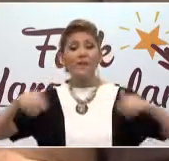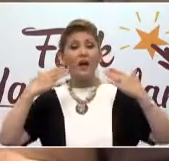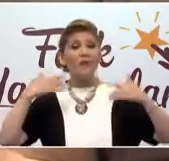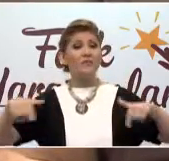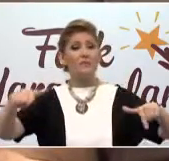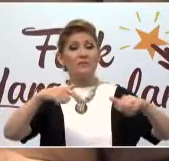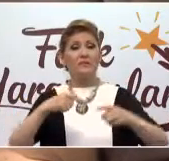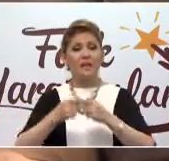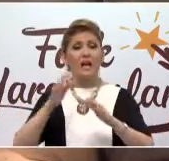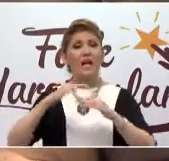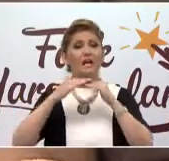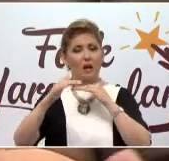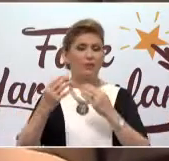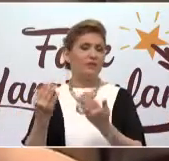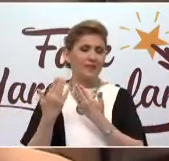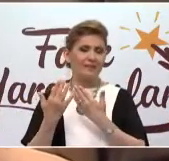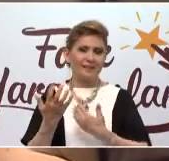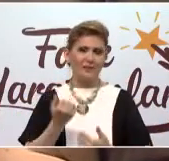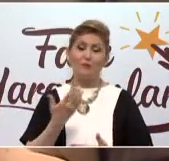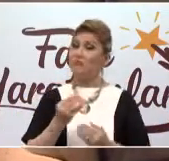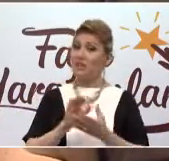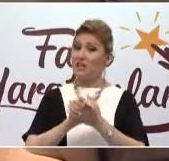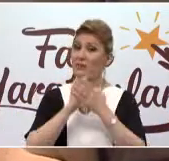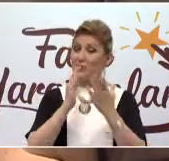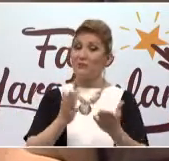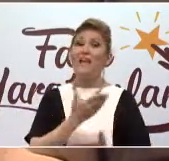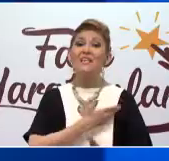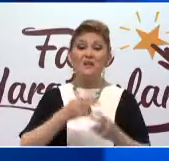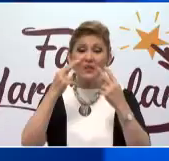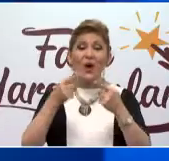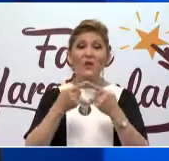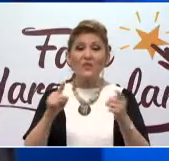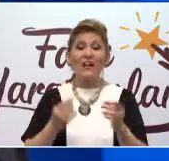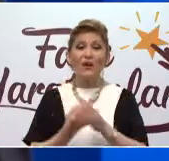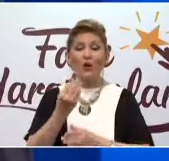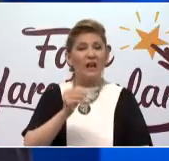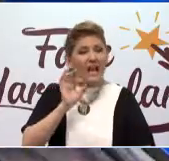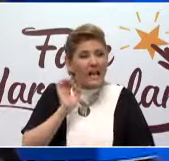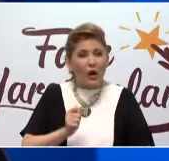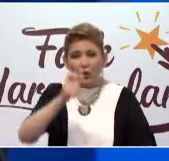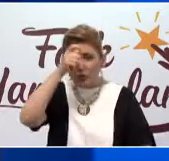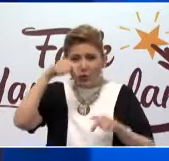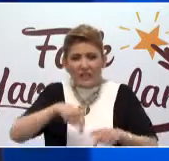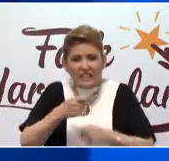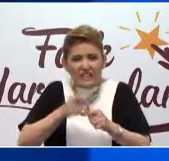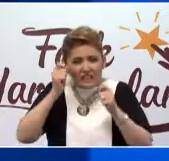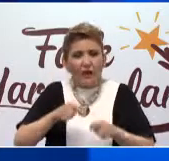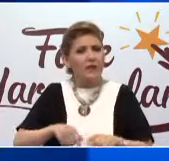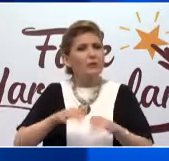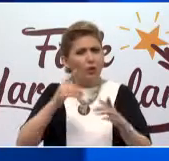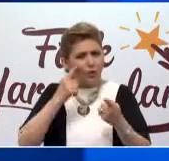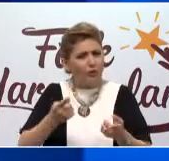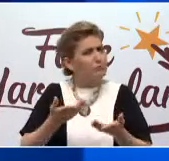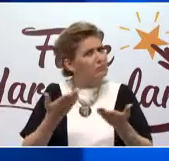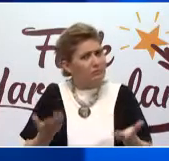de kamuoyundan bayağı destek bir alıyoruz. Bir kez daha tebrik ederim. Teşekkür ederim. Sevgili seyirciler, fark yaratan olmak için illa Türkiye çapında bir iş yapmanız şart değil. Gördüğünüz gibi